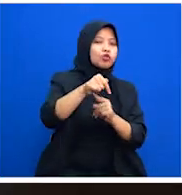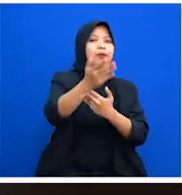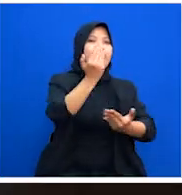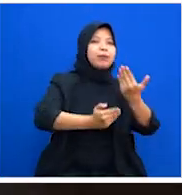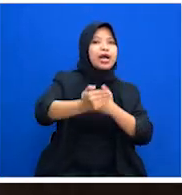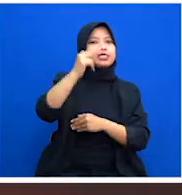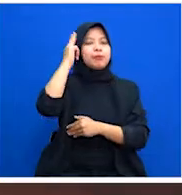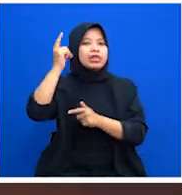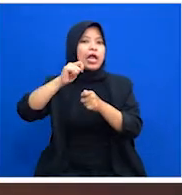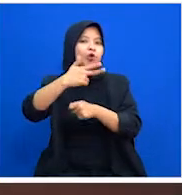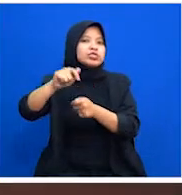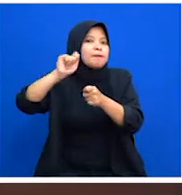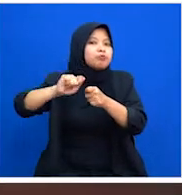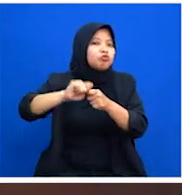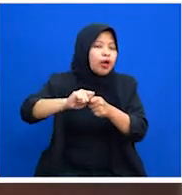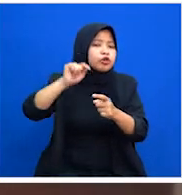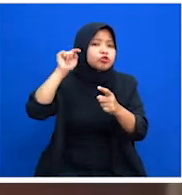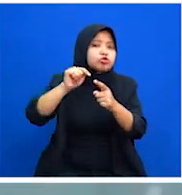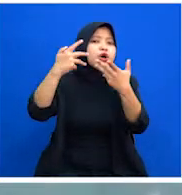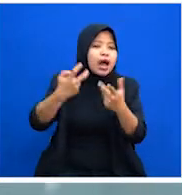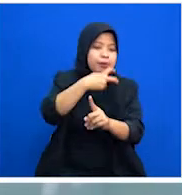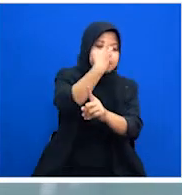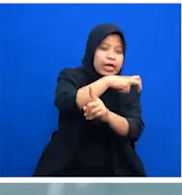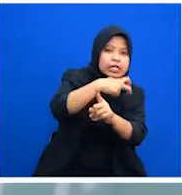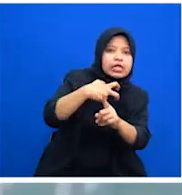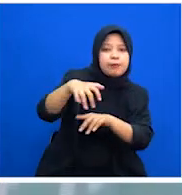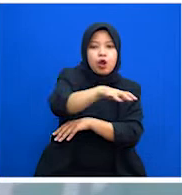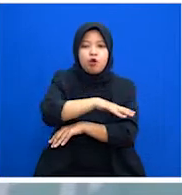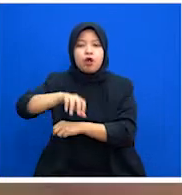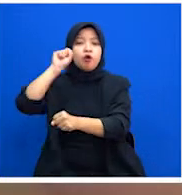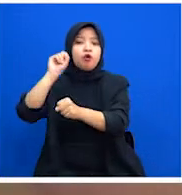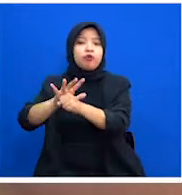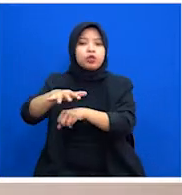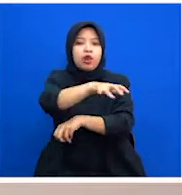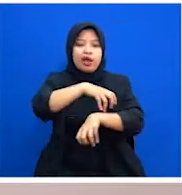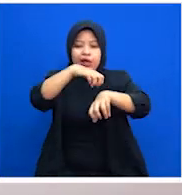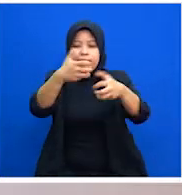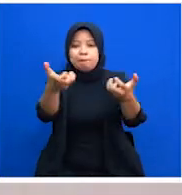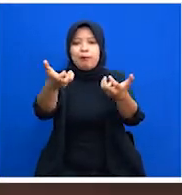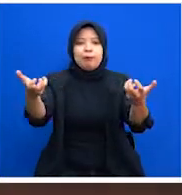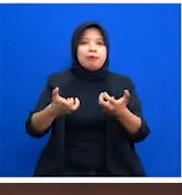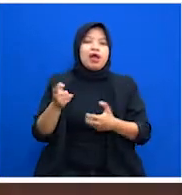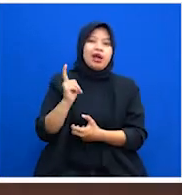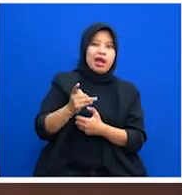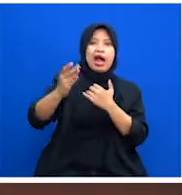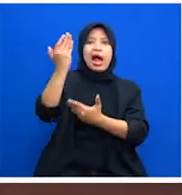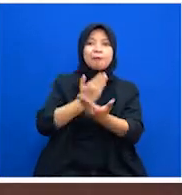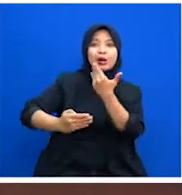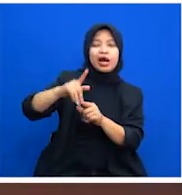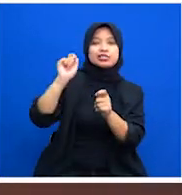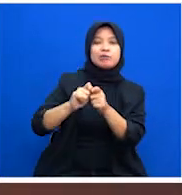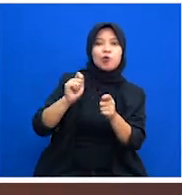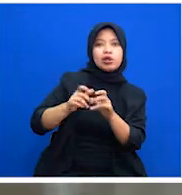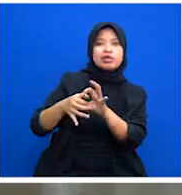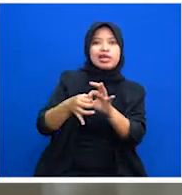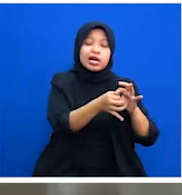aplikasi buatan pemerintah Indonesia untuk melacak dan pemetaan covert 19 Indonesia aplikasi ini terbentuk